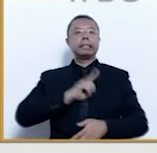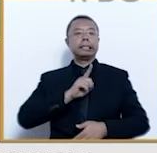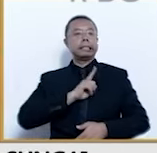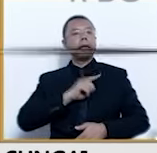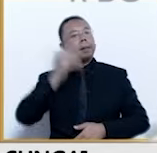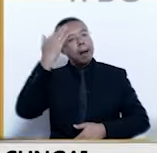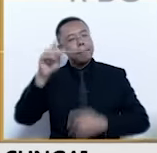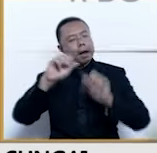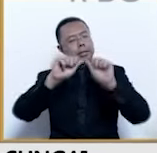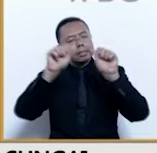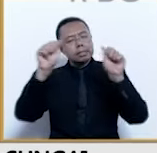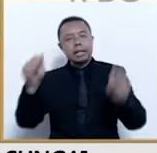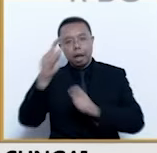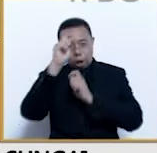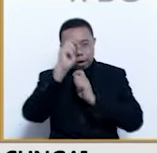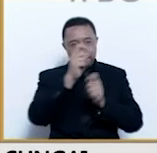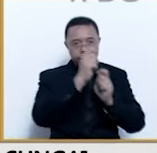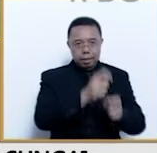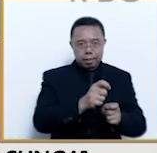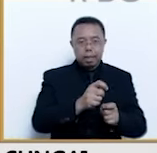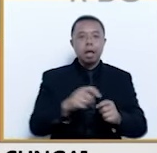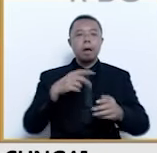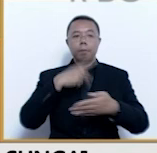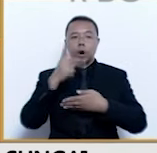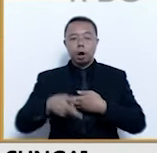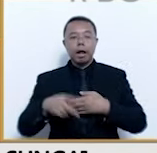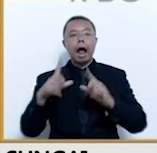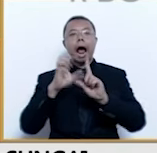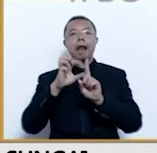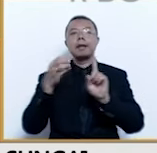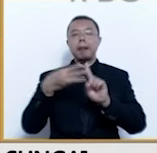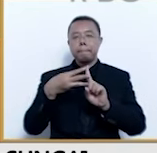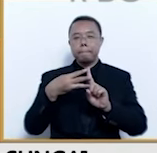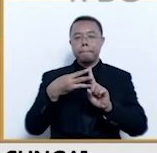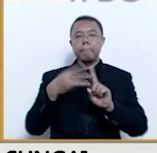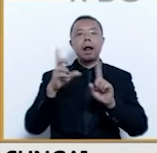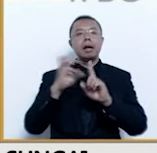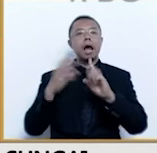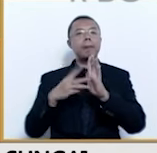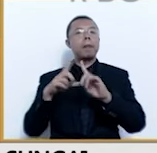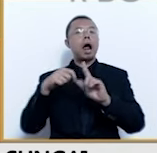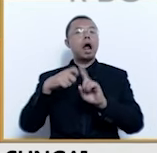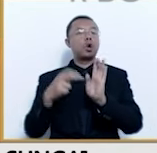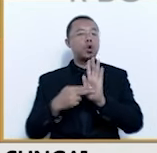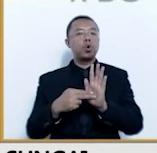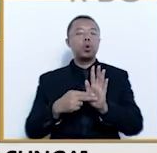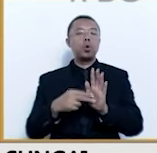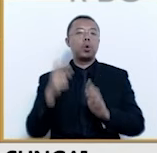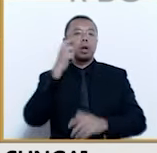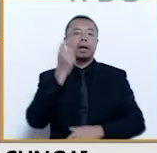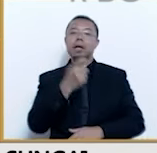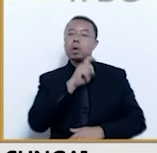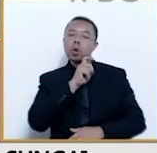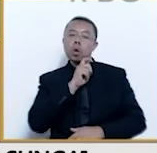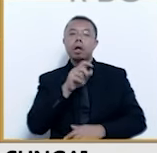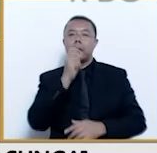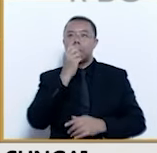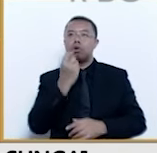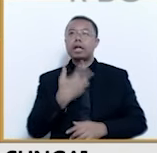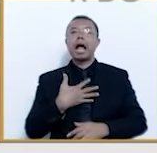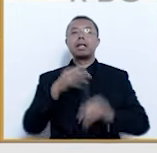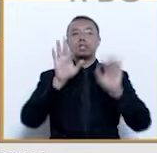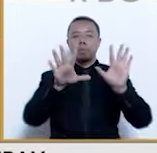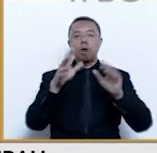karena Indah adabnya program adab dharmakun menghadiahkan kepada rakyat Jakarta 10 aman dan 5